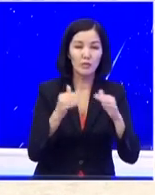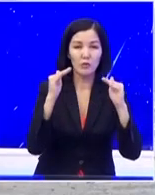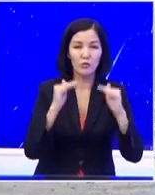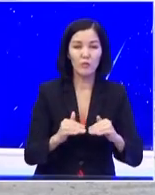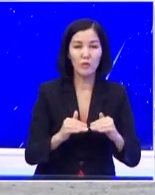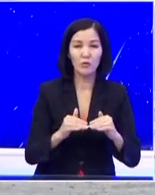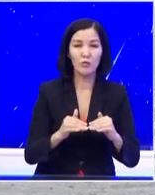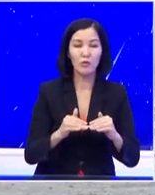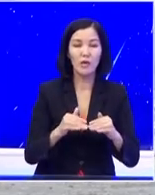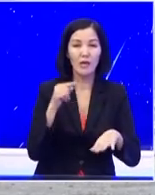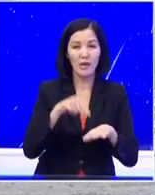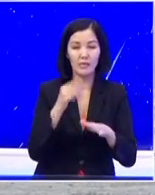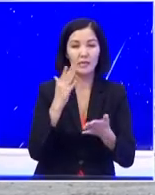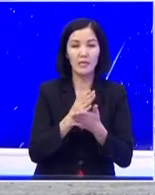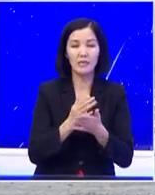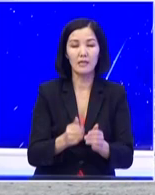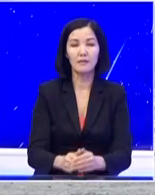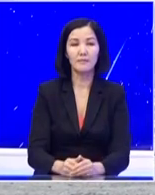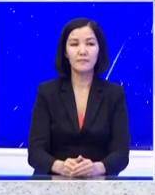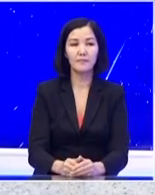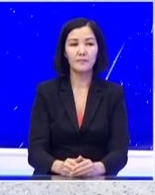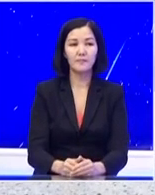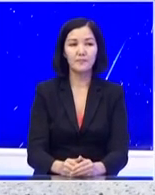төмендеуіне айтарлықтай әсер етері сөзсіз.